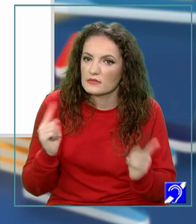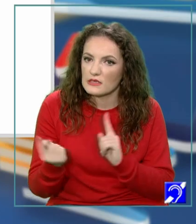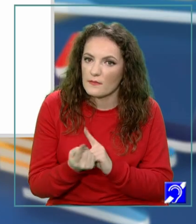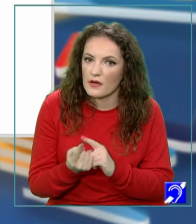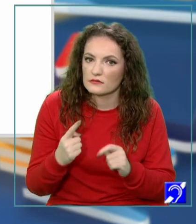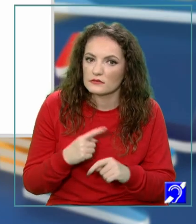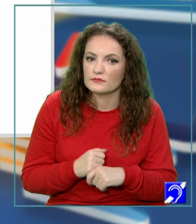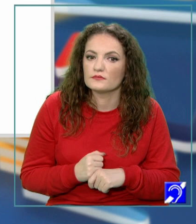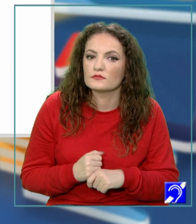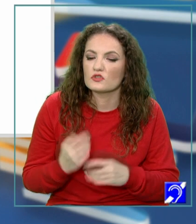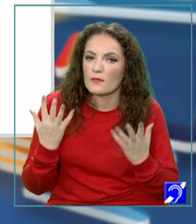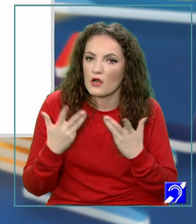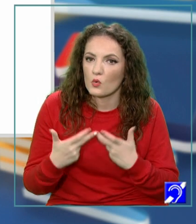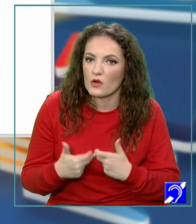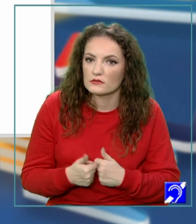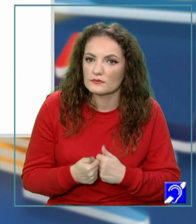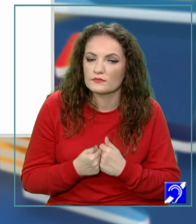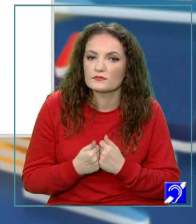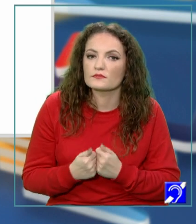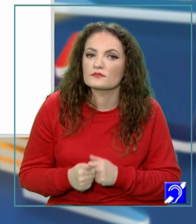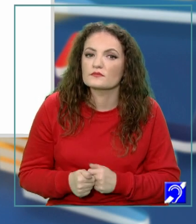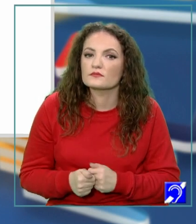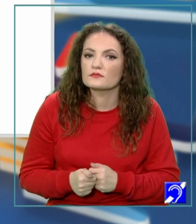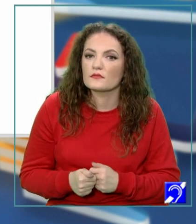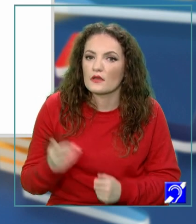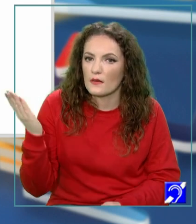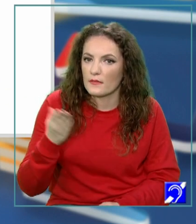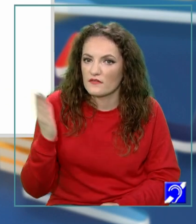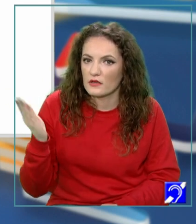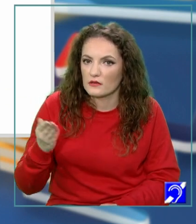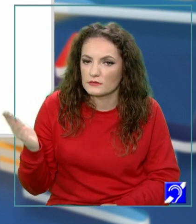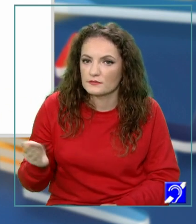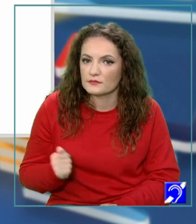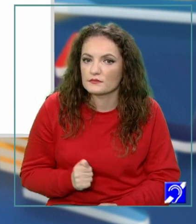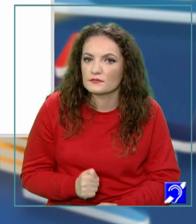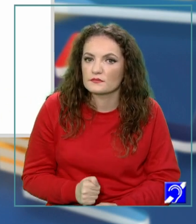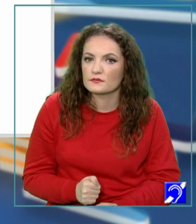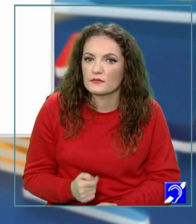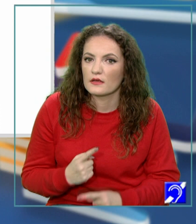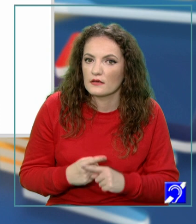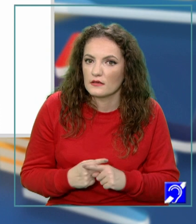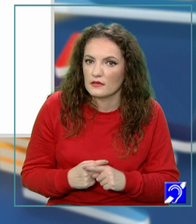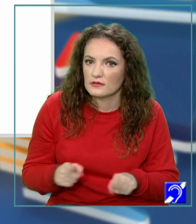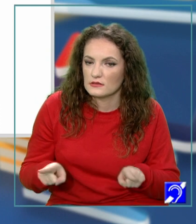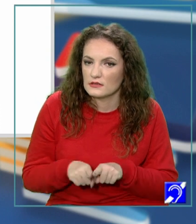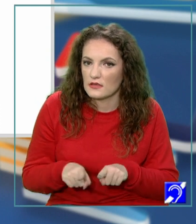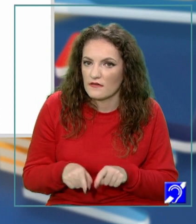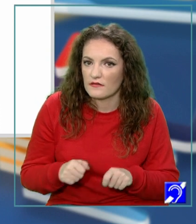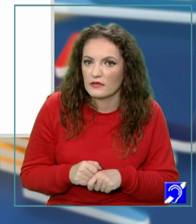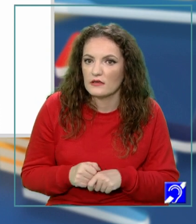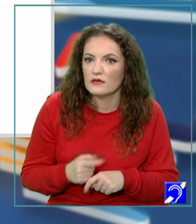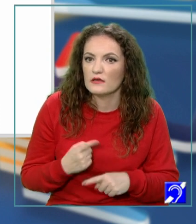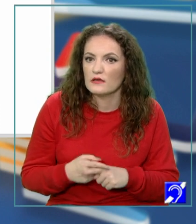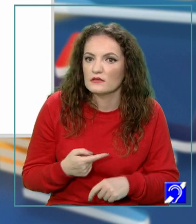4, minus 1 supra x minus 3 pe lângă x minus 4. Amplificăm, observ că numitorul meu comun este x, x minus 3 și x minus